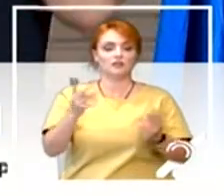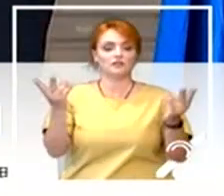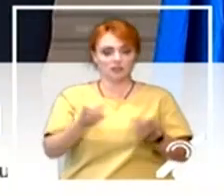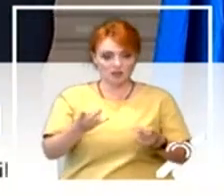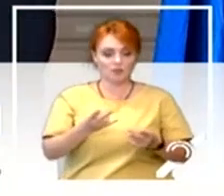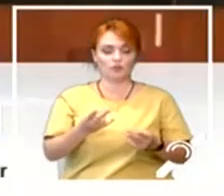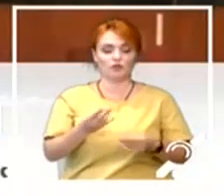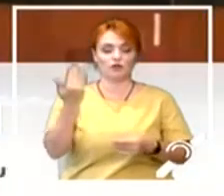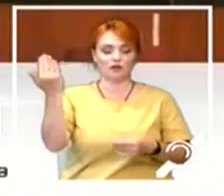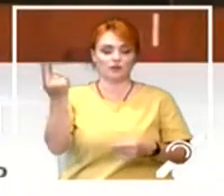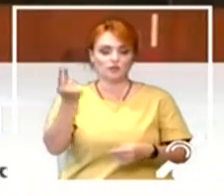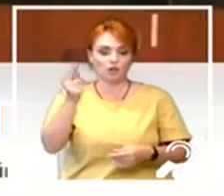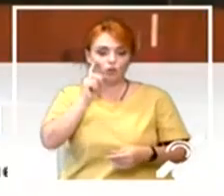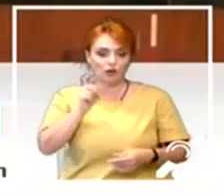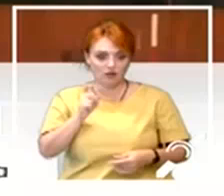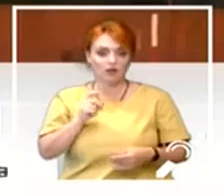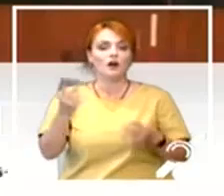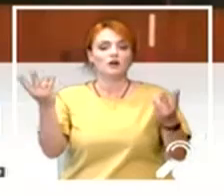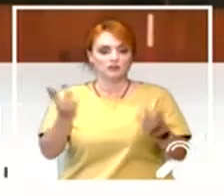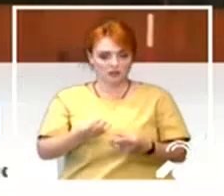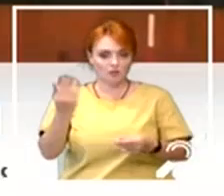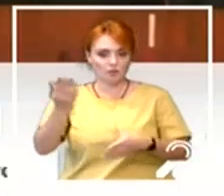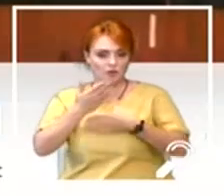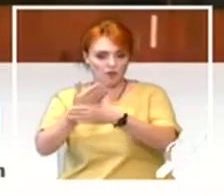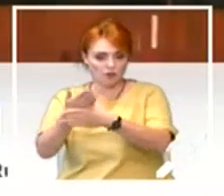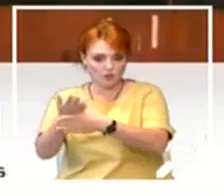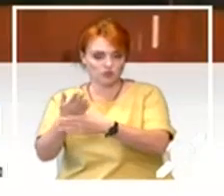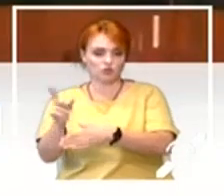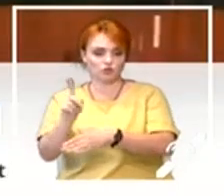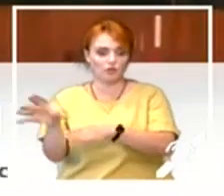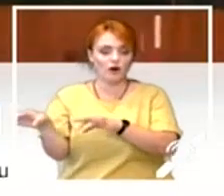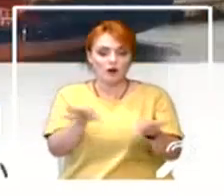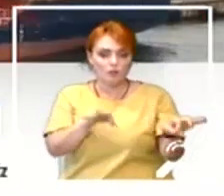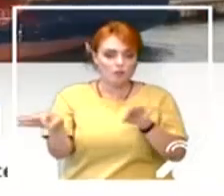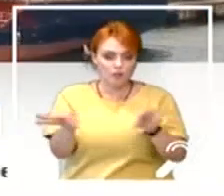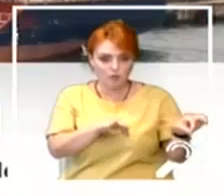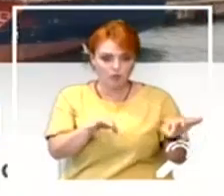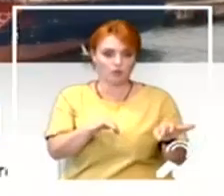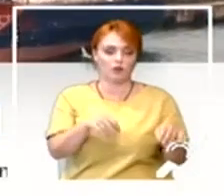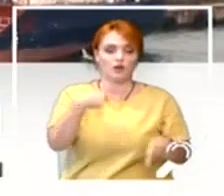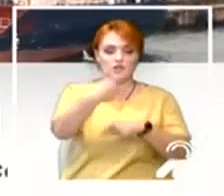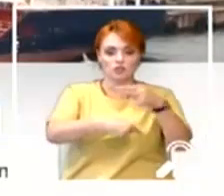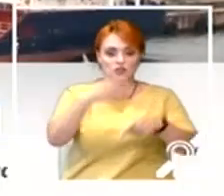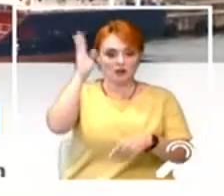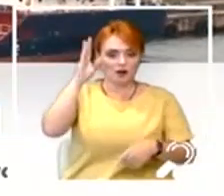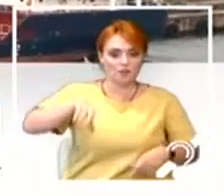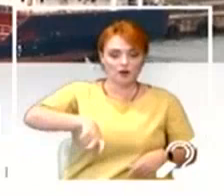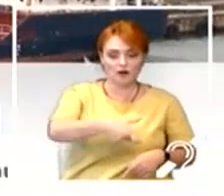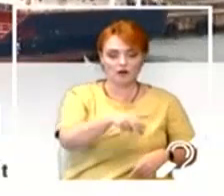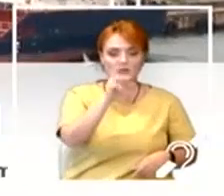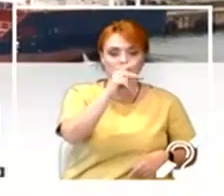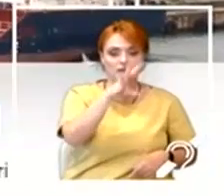cereale ucrainiene. Am reiterat că din perspectiva transportului pe Dunăre, canalul Suvina